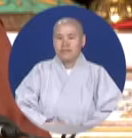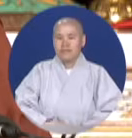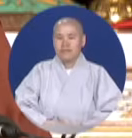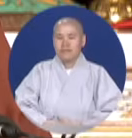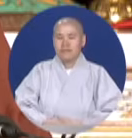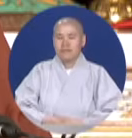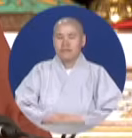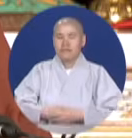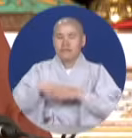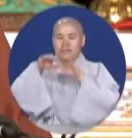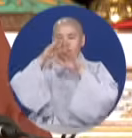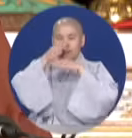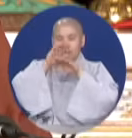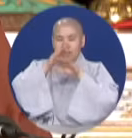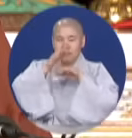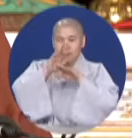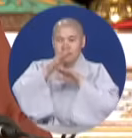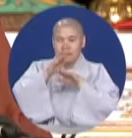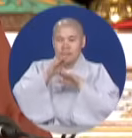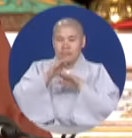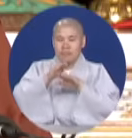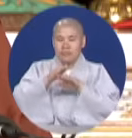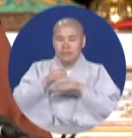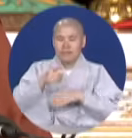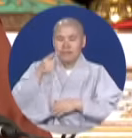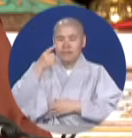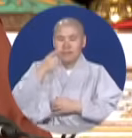이 개송은